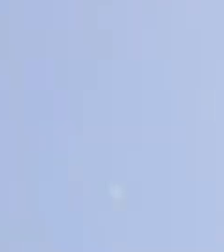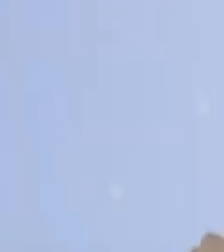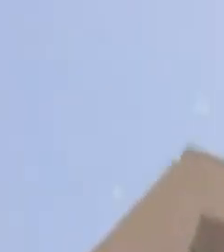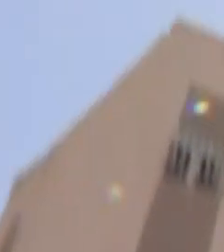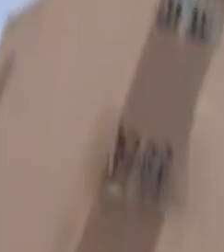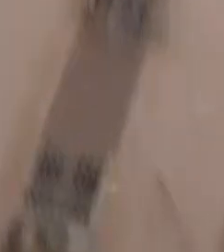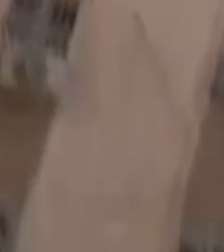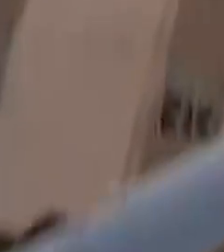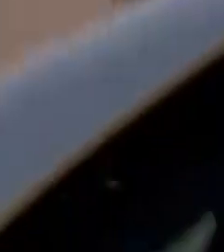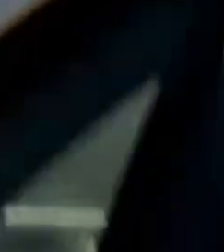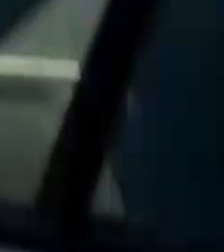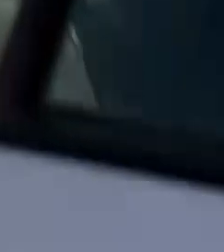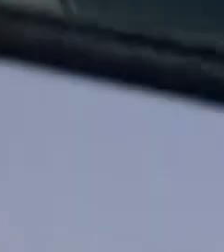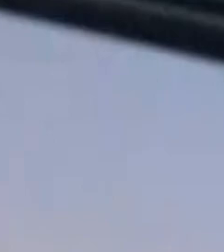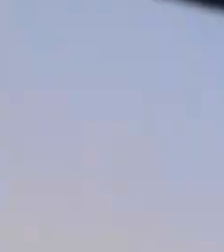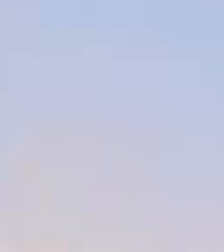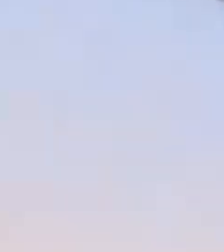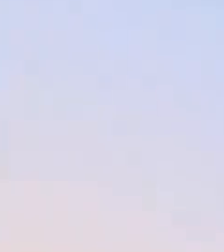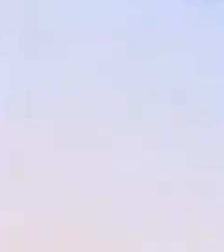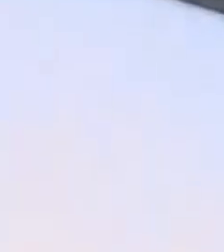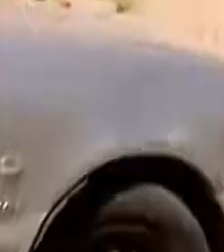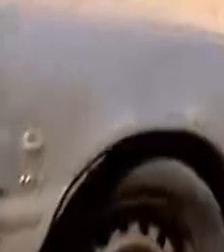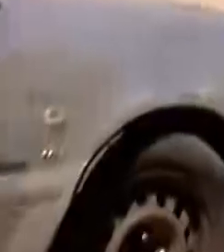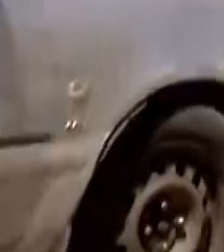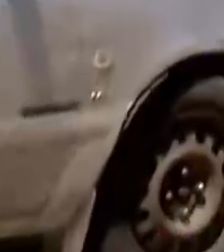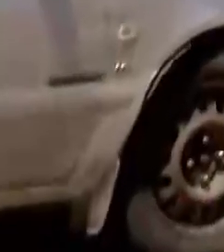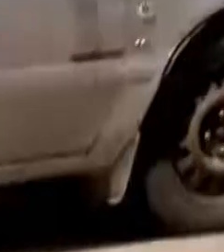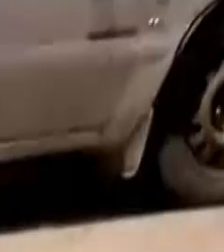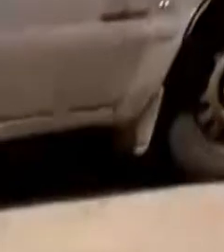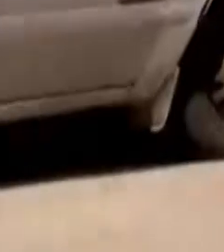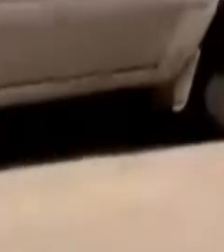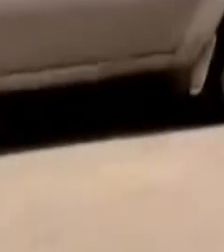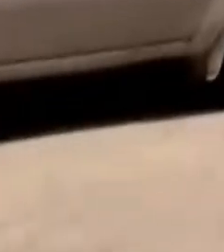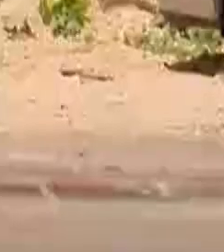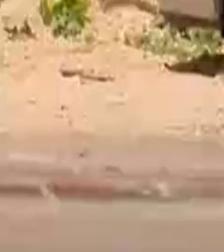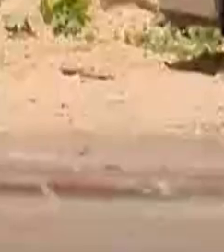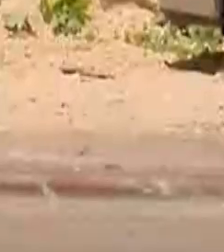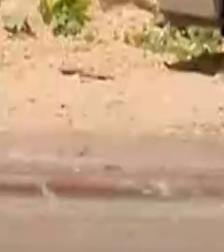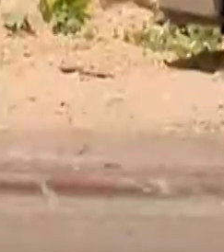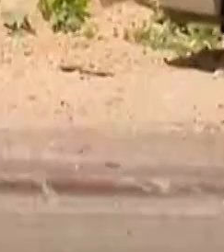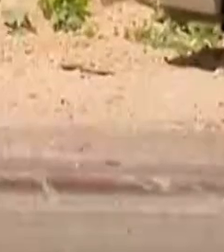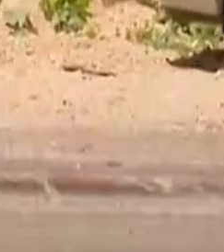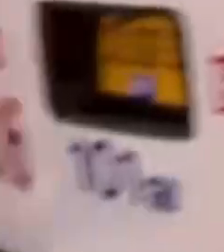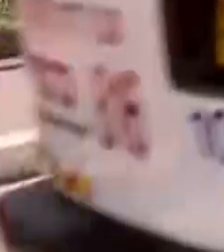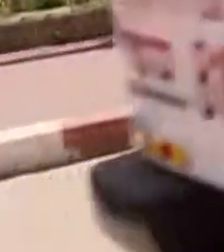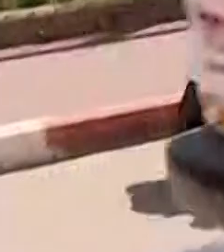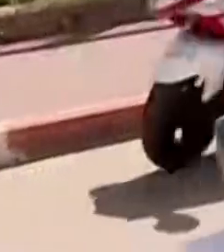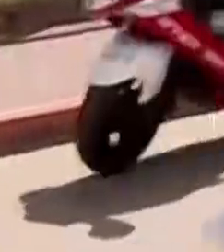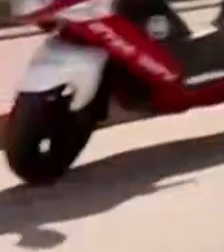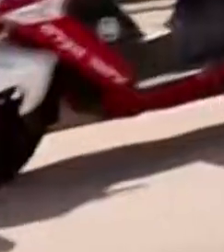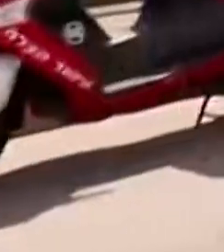הטמפרטורות עולות, הקיץ כבר כאן, ואיתו החשש של כל הורה הוא נהג מפני שכחת היקר להם מכל